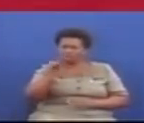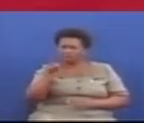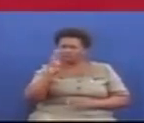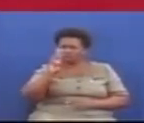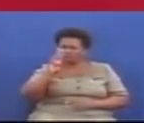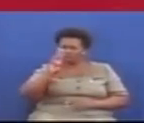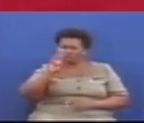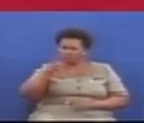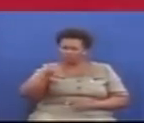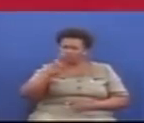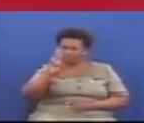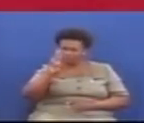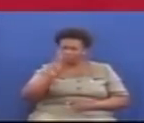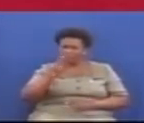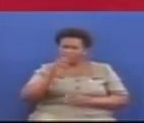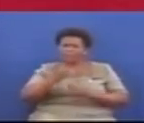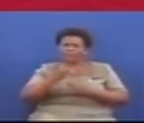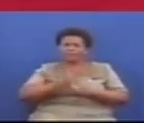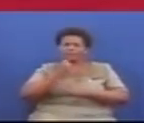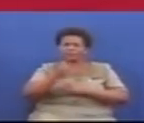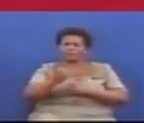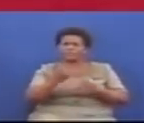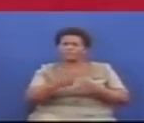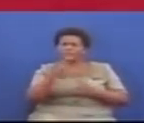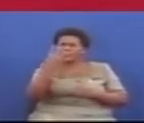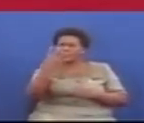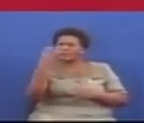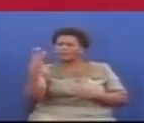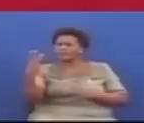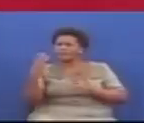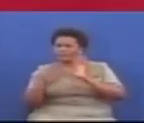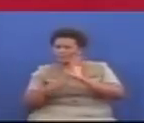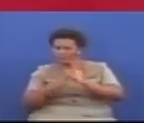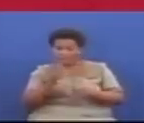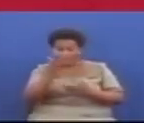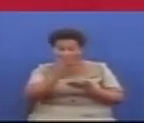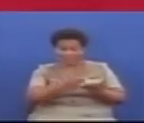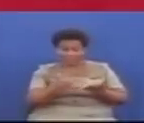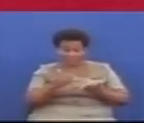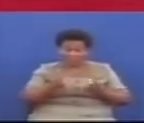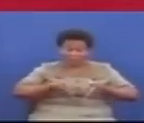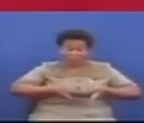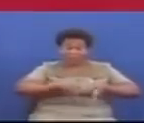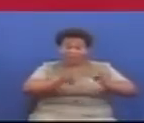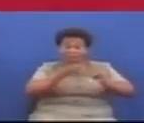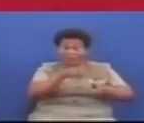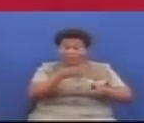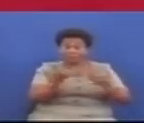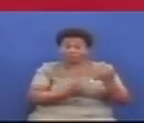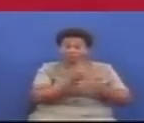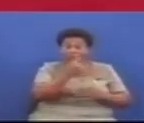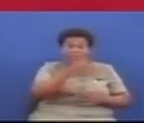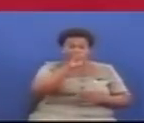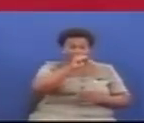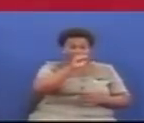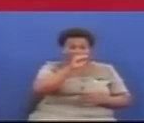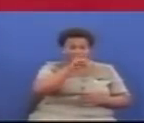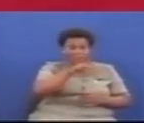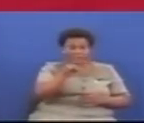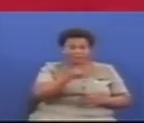wa kilomita 437. Mheshimiwa Spika, sehemu ya barabara hii kuanzia makutano juu Sanzate kilomita